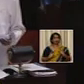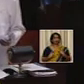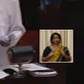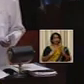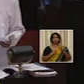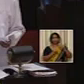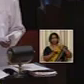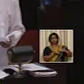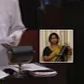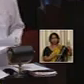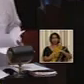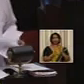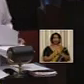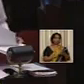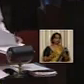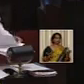කටයුතු කරලත් නැහැ